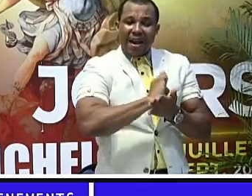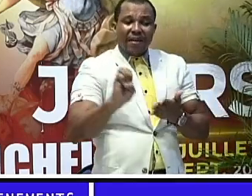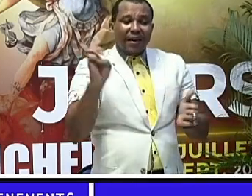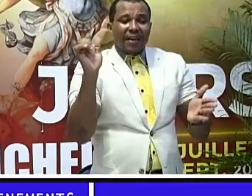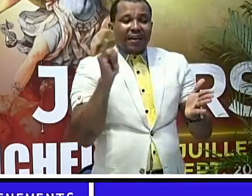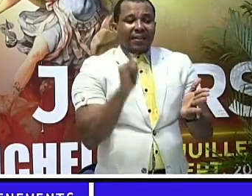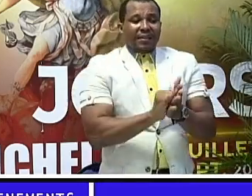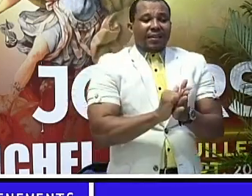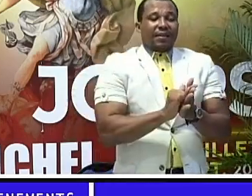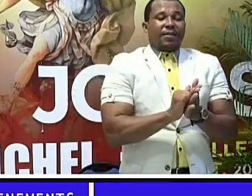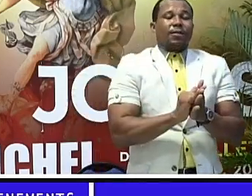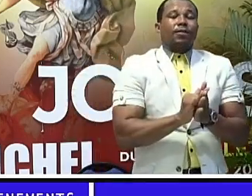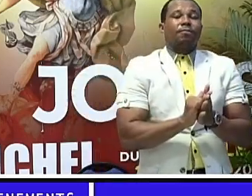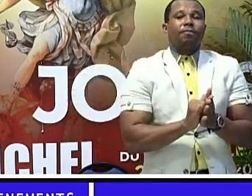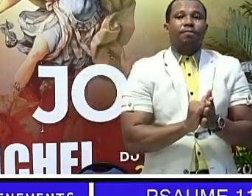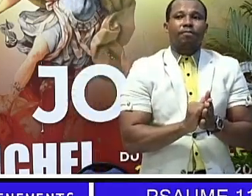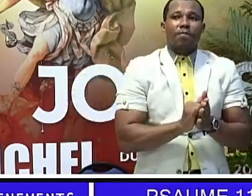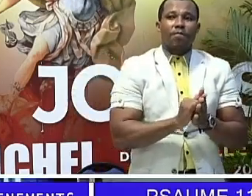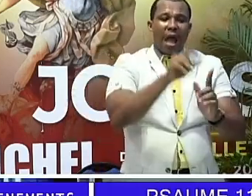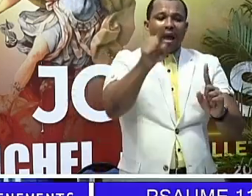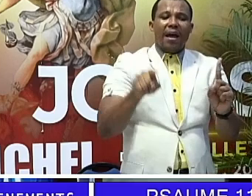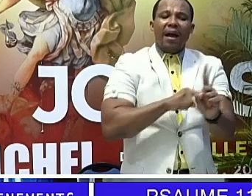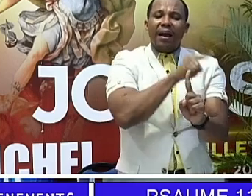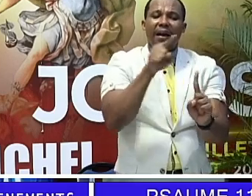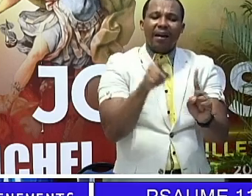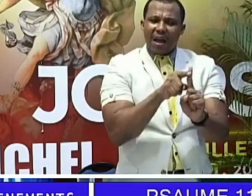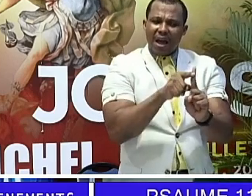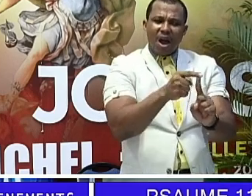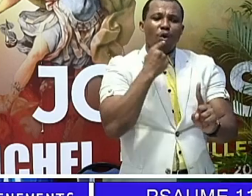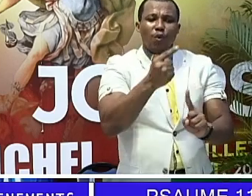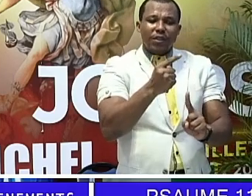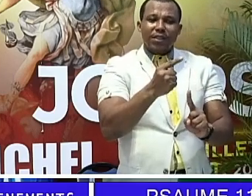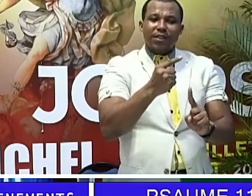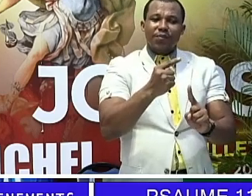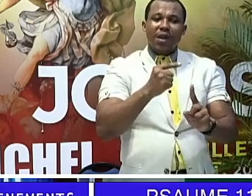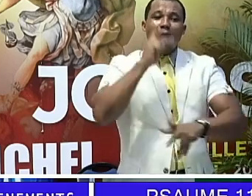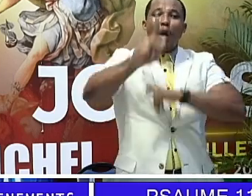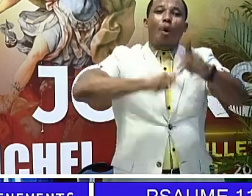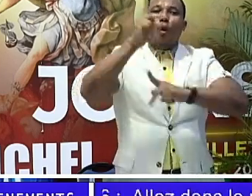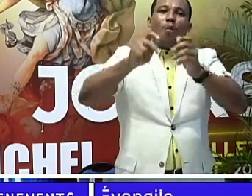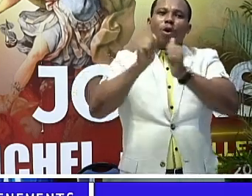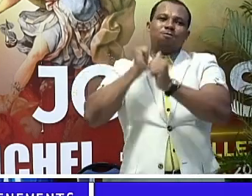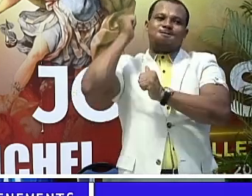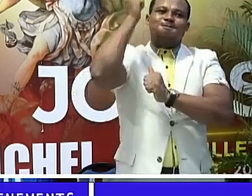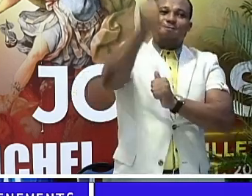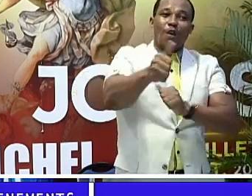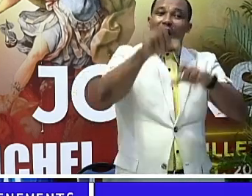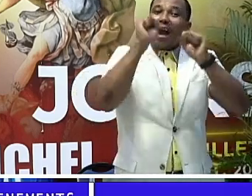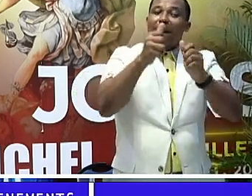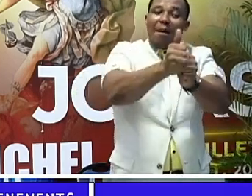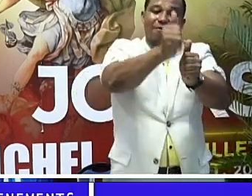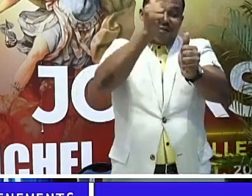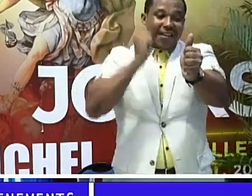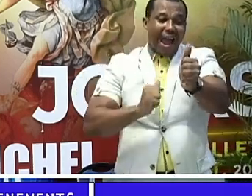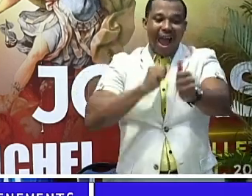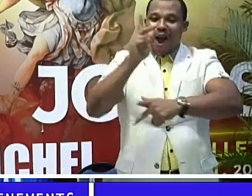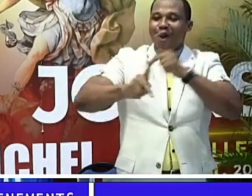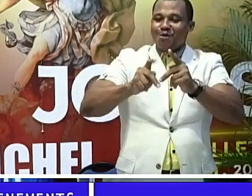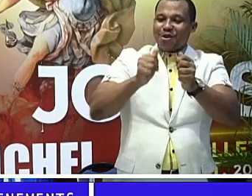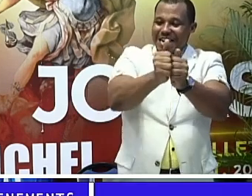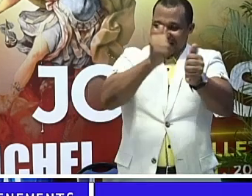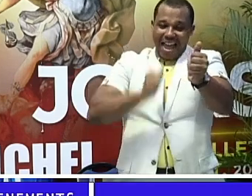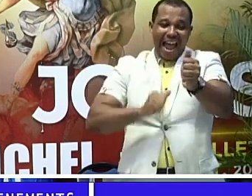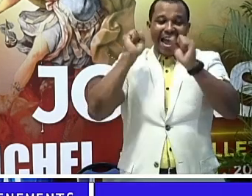Son crise liée. Lorsque on dit, moun qui était devant, kavin derrière. Moun qui était derrière, kavin devant. Son quoi